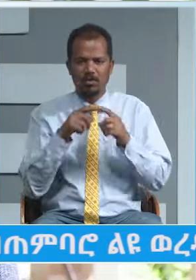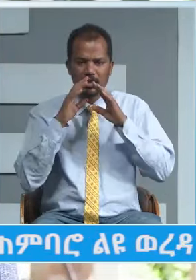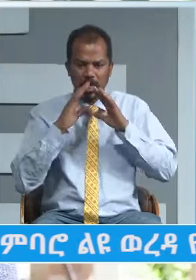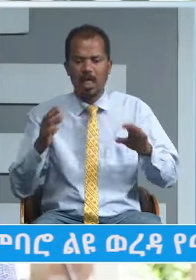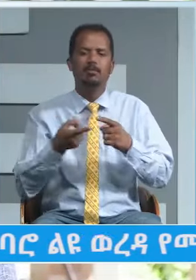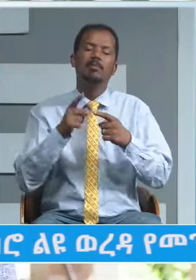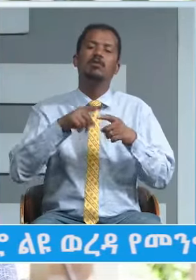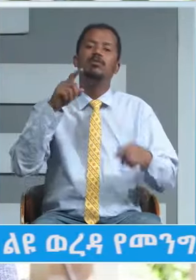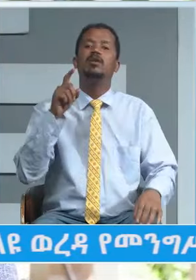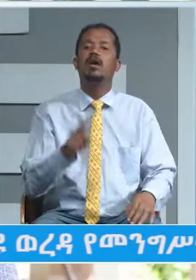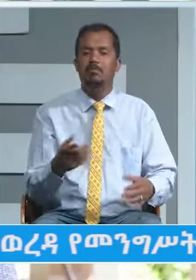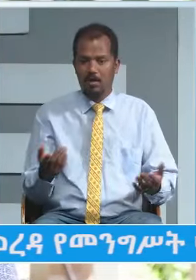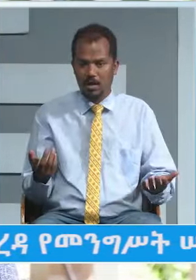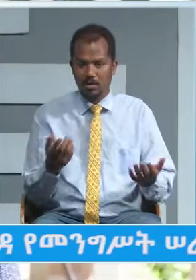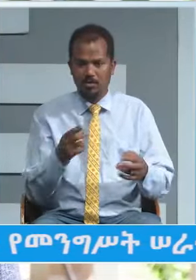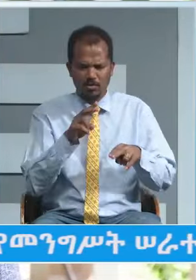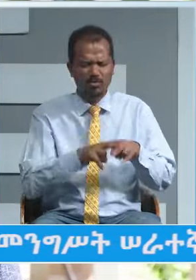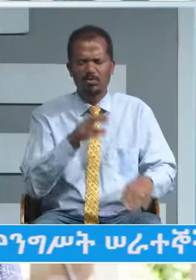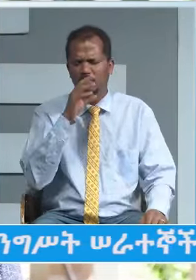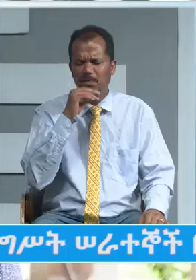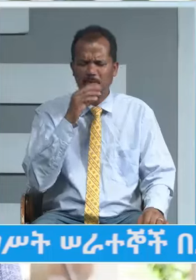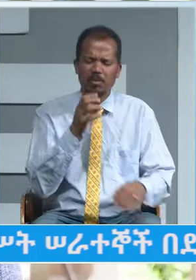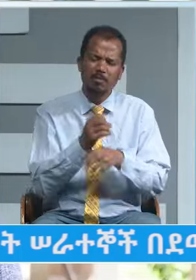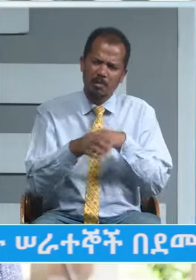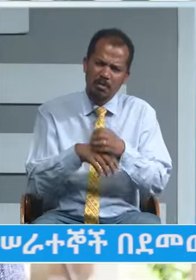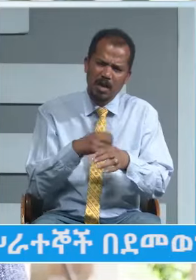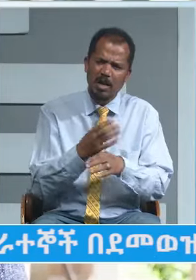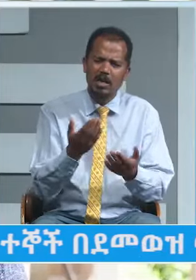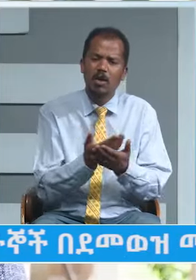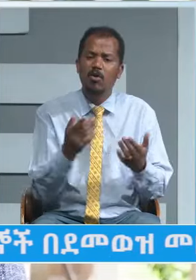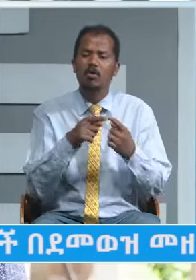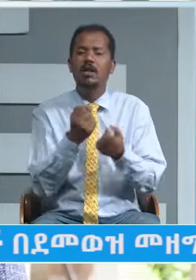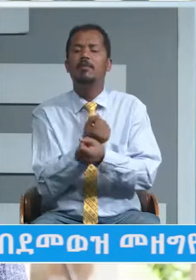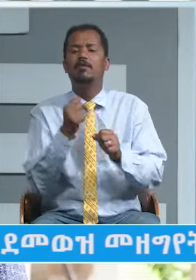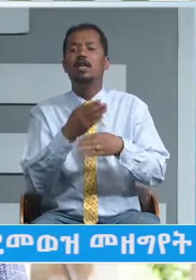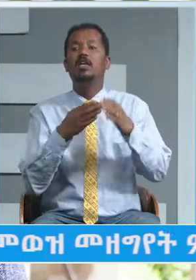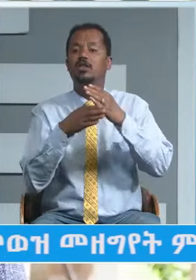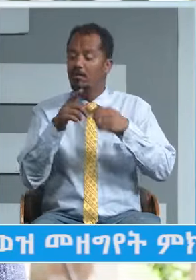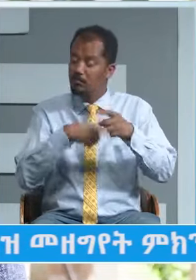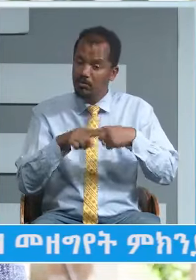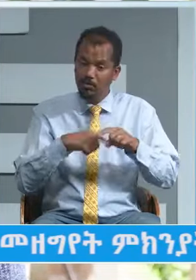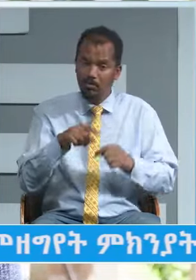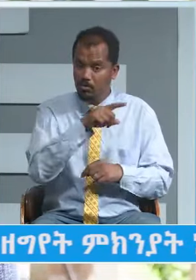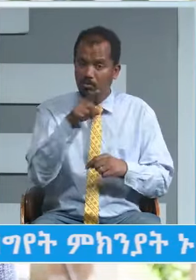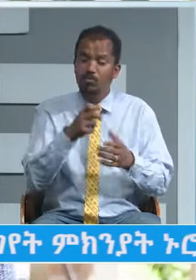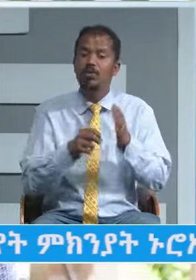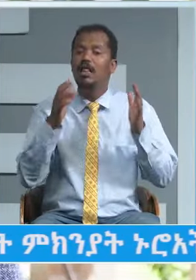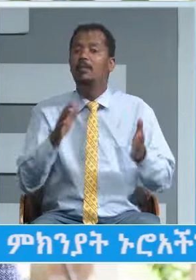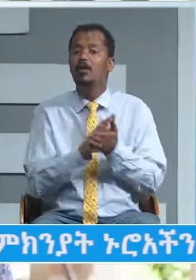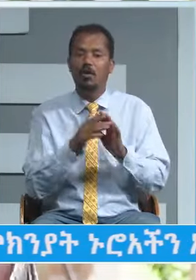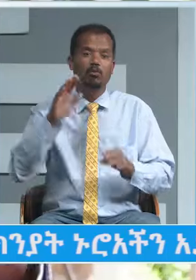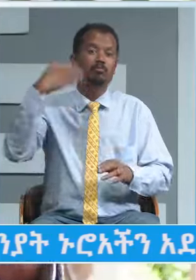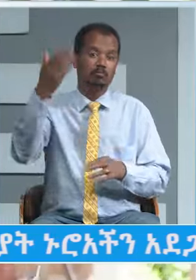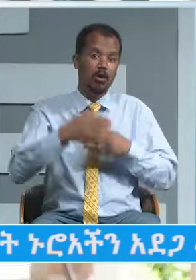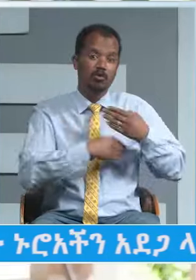ወደ ሰላም ሊመለሱ ይገባል። በእንዲህ አይነት መድረክ ላይ ቁጭ ብሎ በማውራትን በመካከር ነገሮችን ወደ መፍታት ደረጃ ቢመጡ እነሱም ውጤታማ ይሆናሉ፣